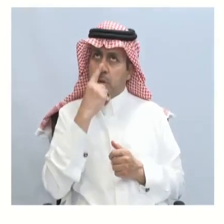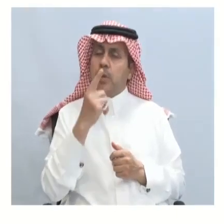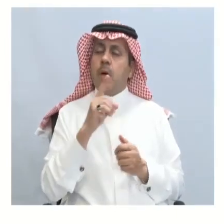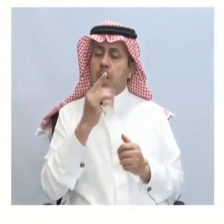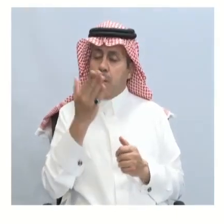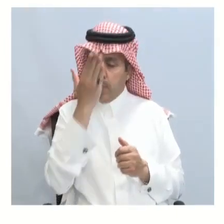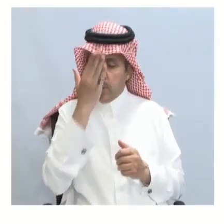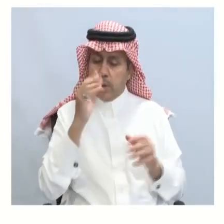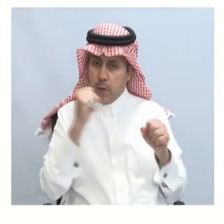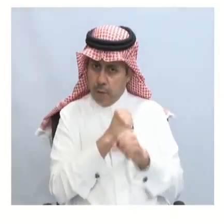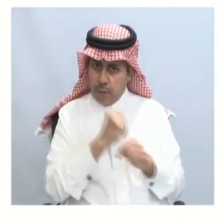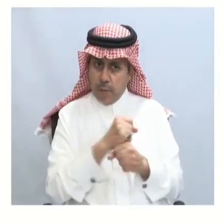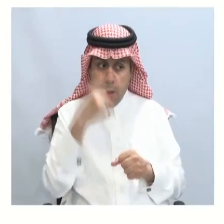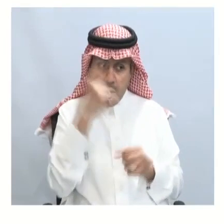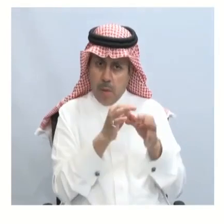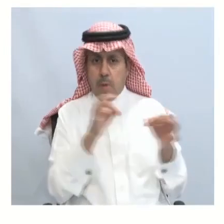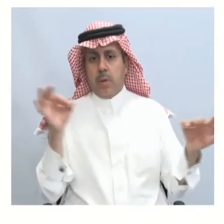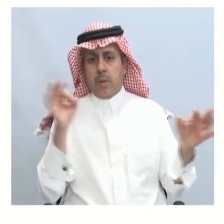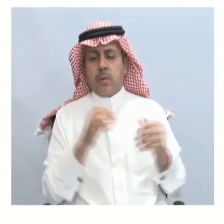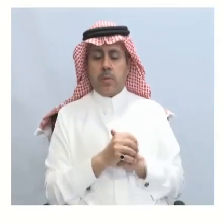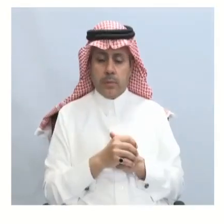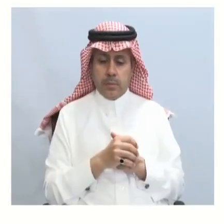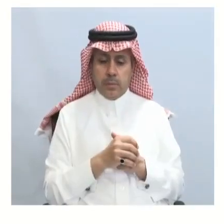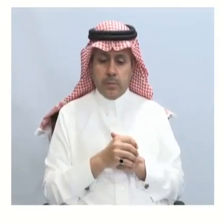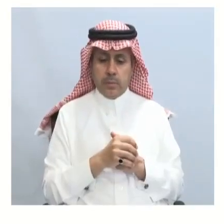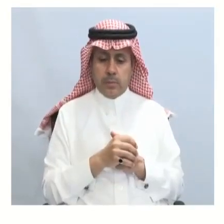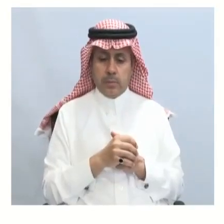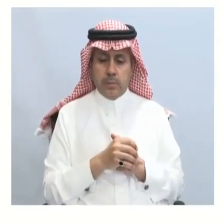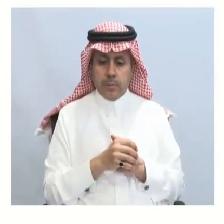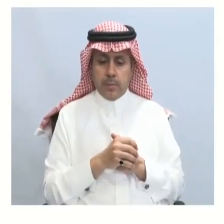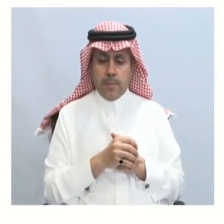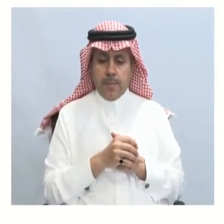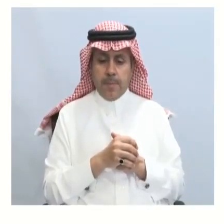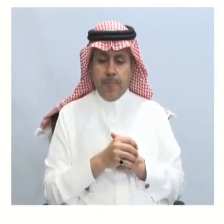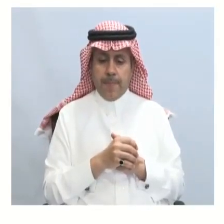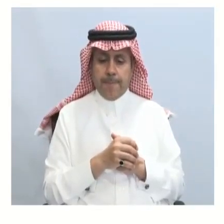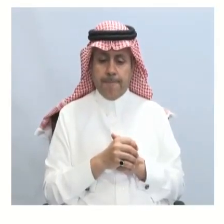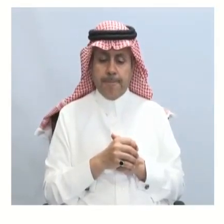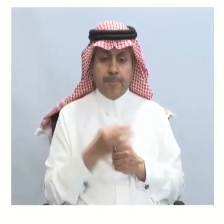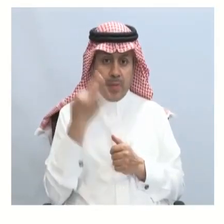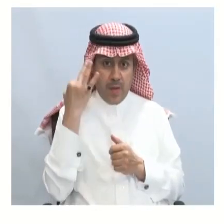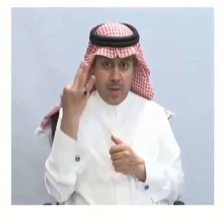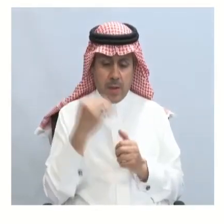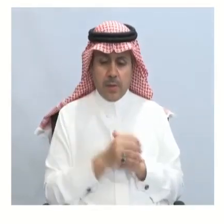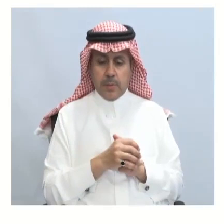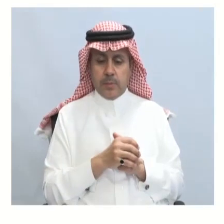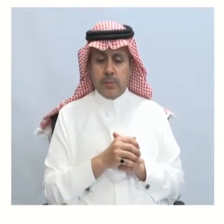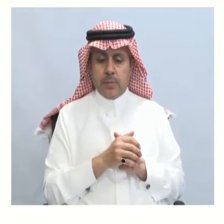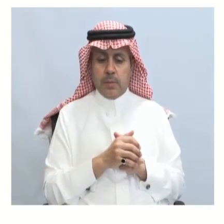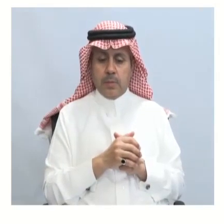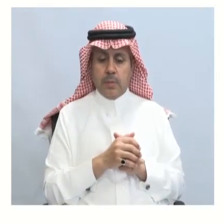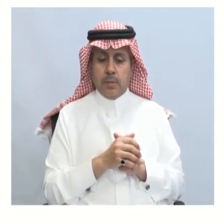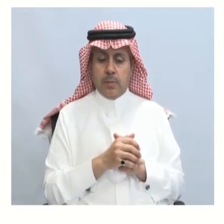يكفر ايضا هذا في هذه الايه الكريمه وهي الايه 102 الفائده الثالثه في قوله تعالى